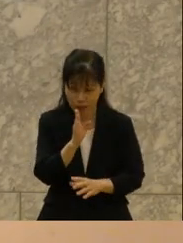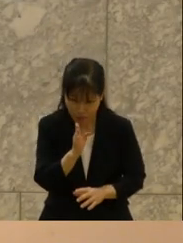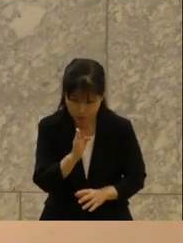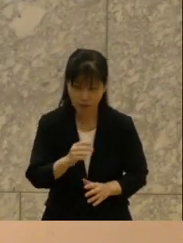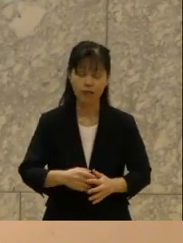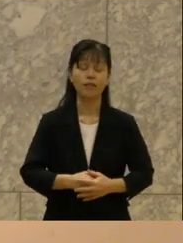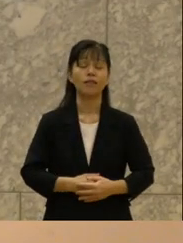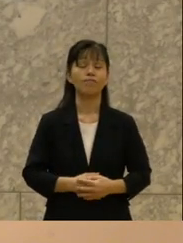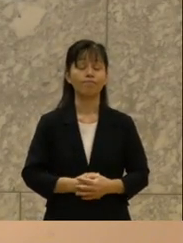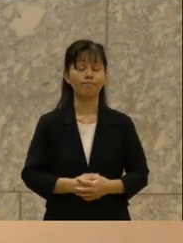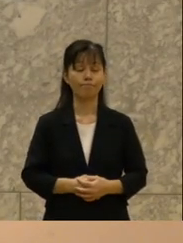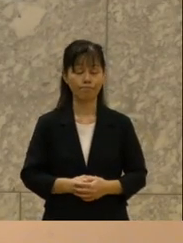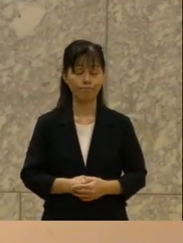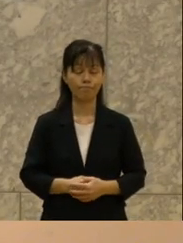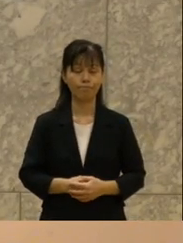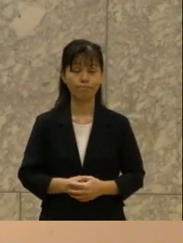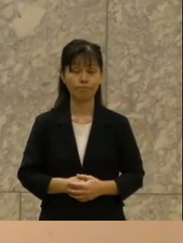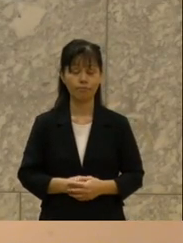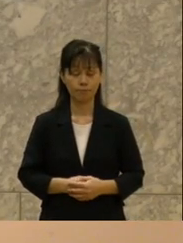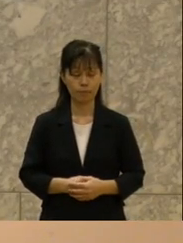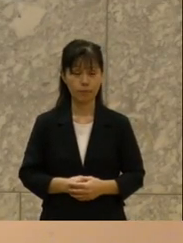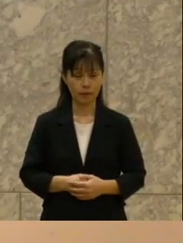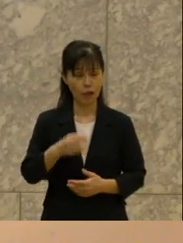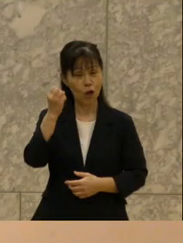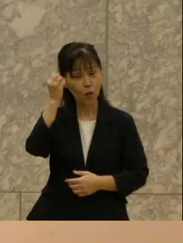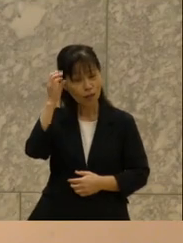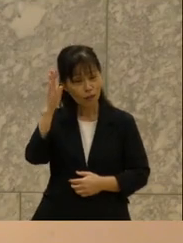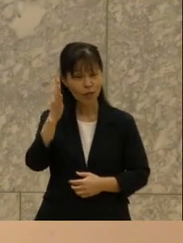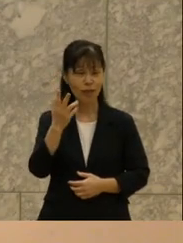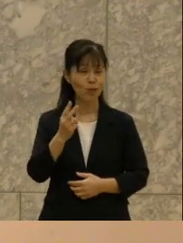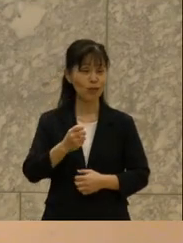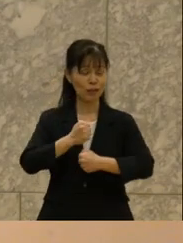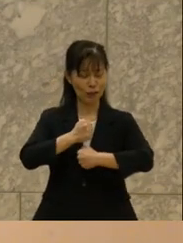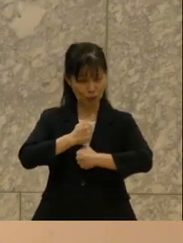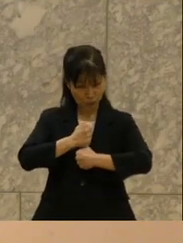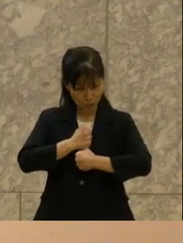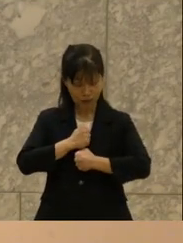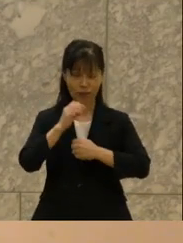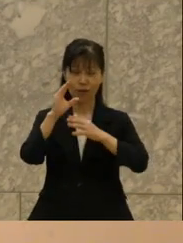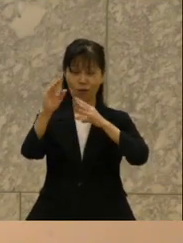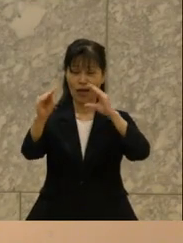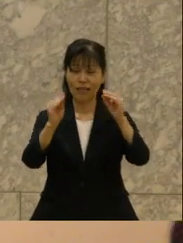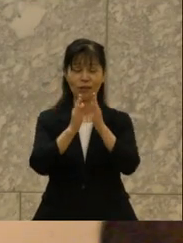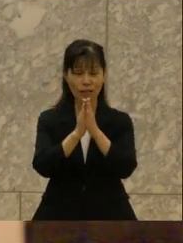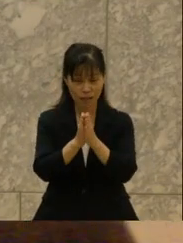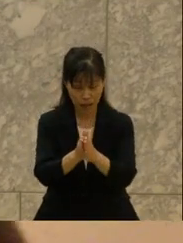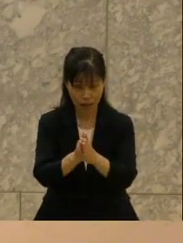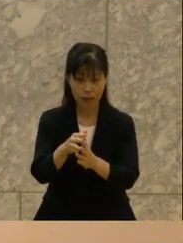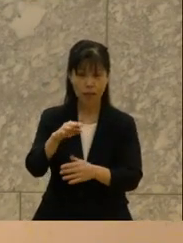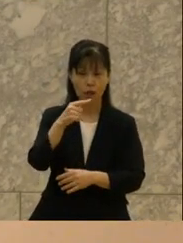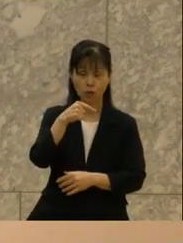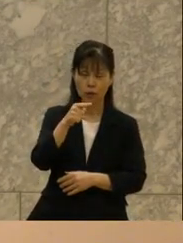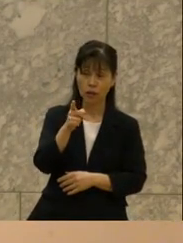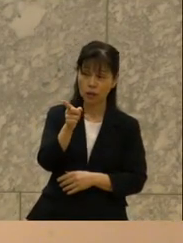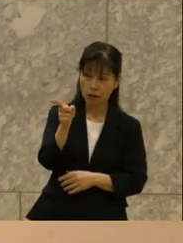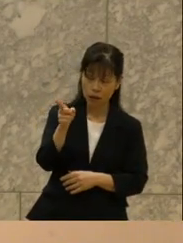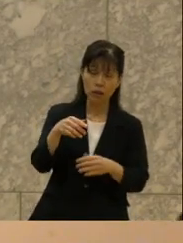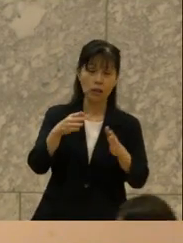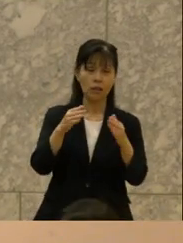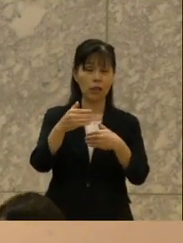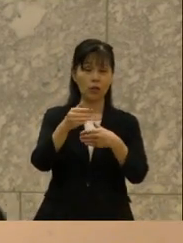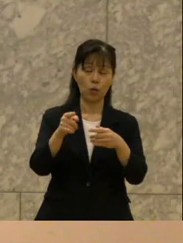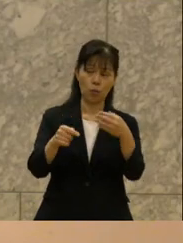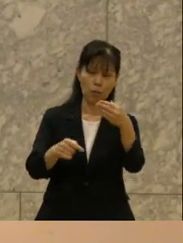ますそれではお忘れ物のないようにお気をつけてお帰りください出口は会場を出て